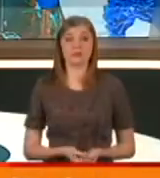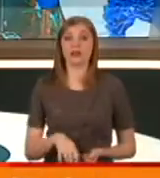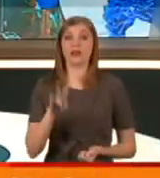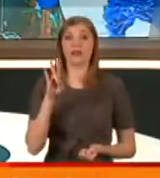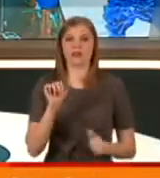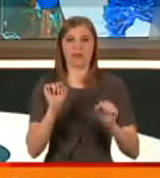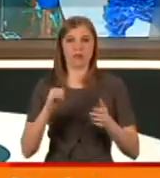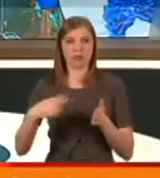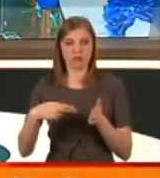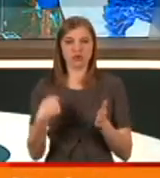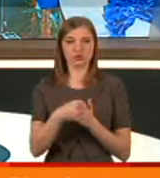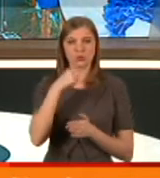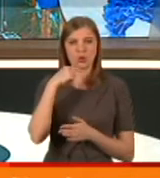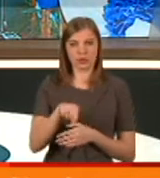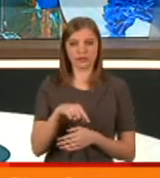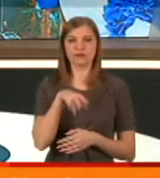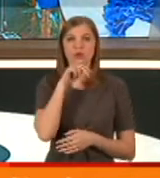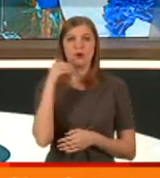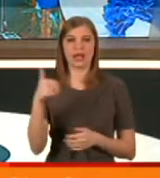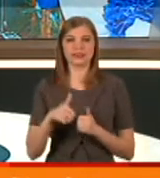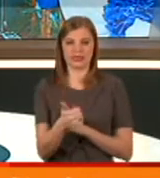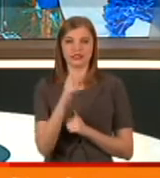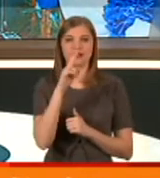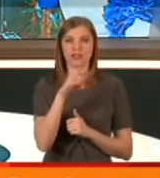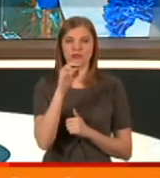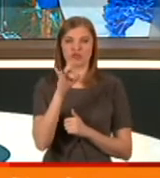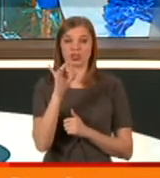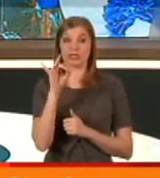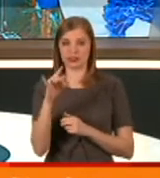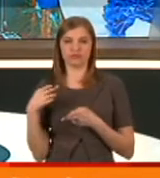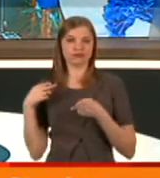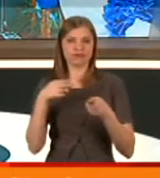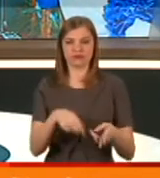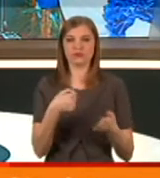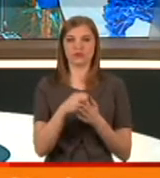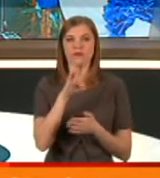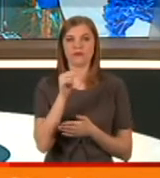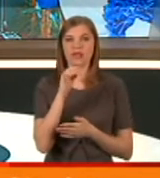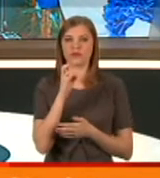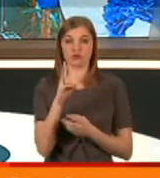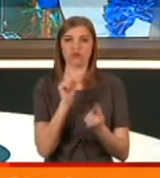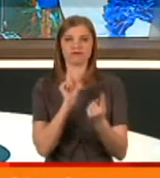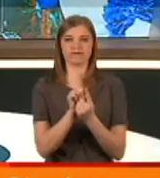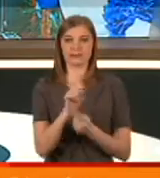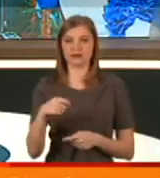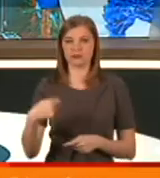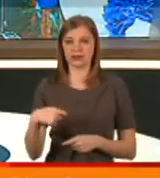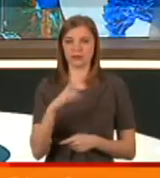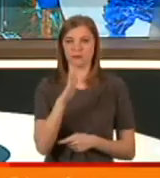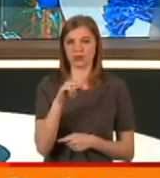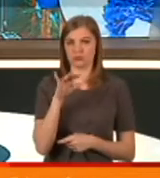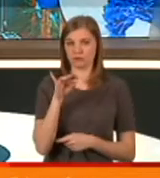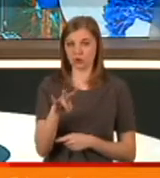На бронепоїзді до Росії північнокорейський лідер Кім Чен Ын приїхав до Владивостока, щоб зустрітись із президентом